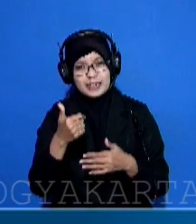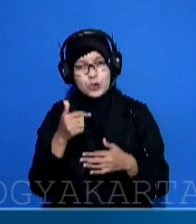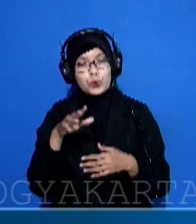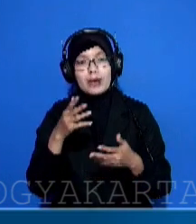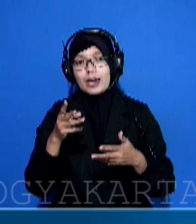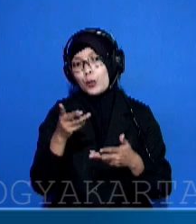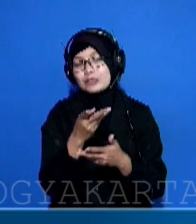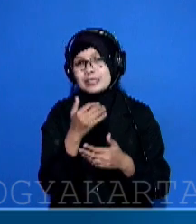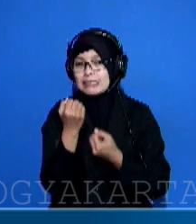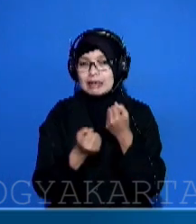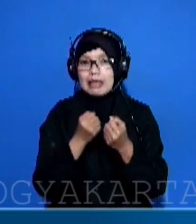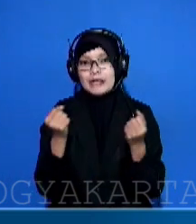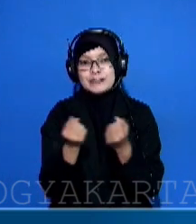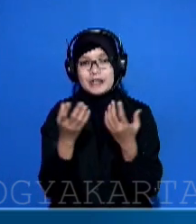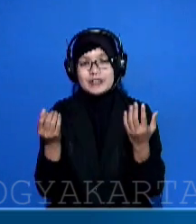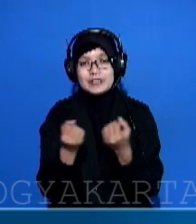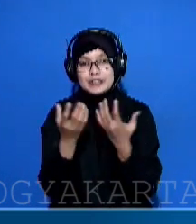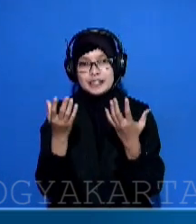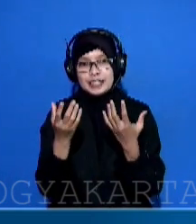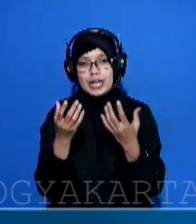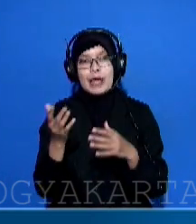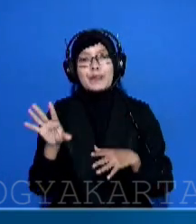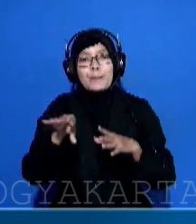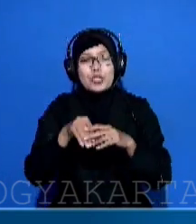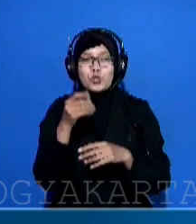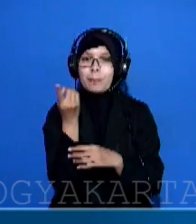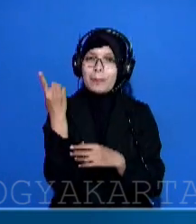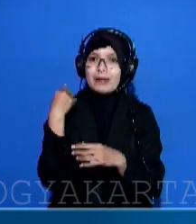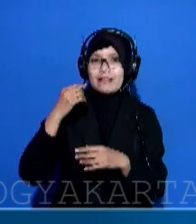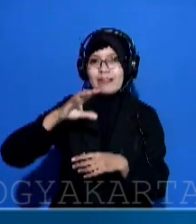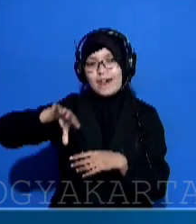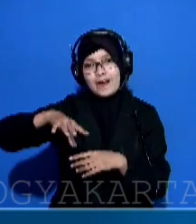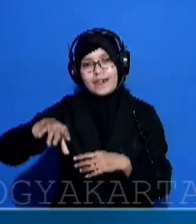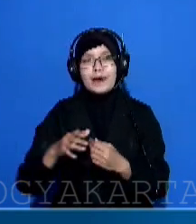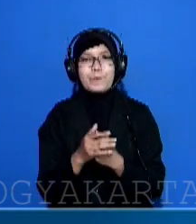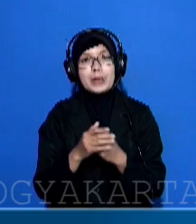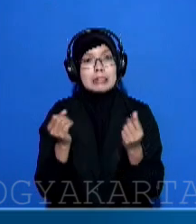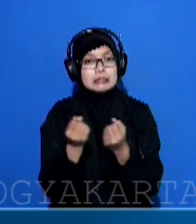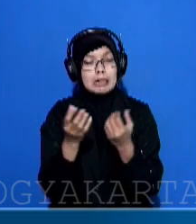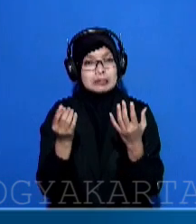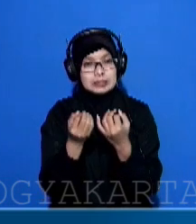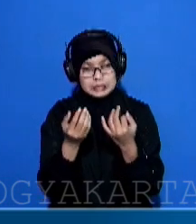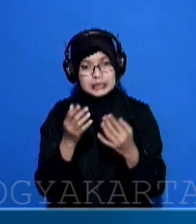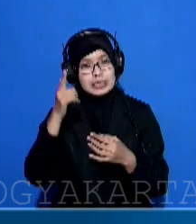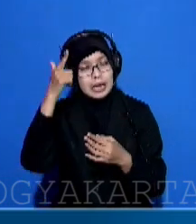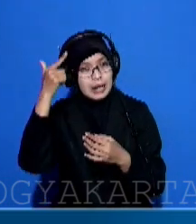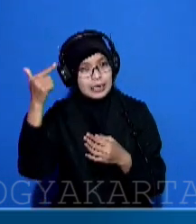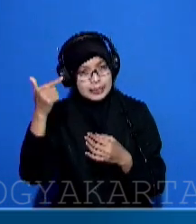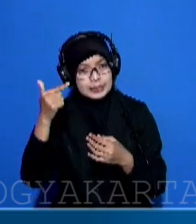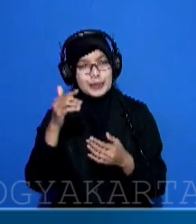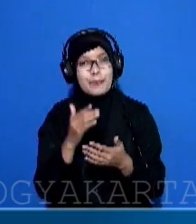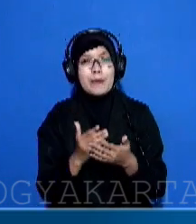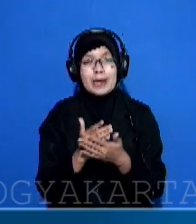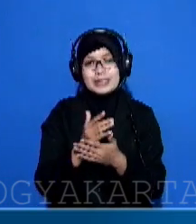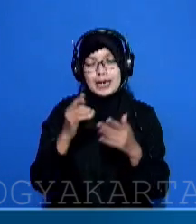ekosistem kegiatan statistik termasuk juga dengan pemerintah daerah sementara itu statistik ahli madya dan komandan Agro